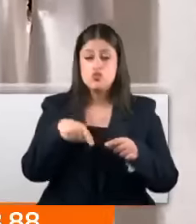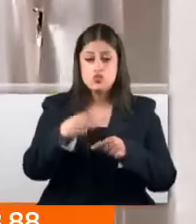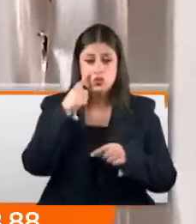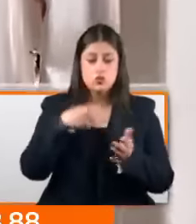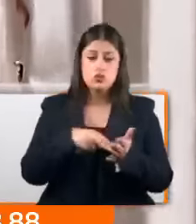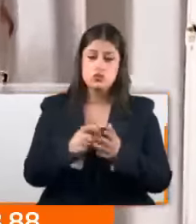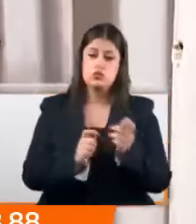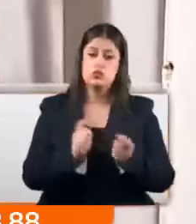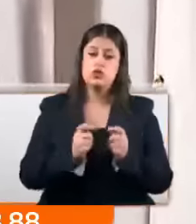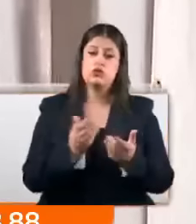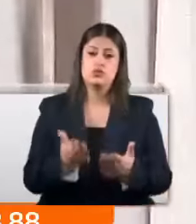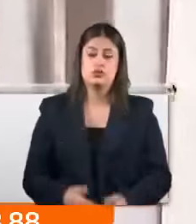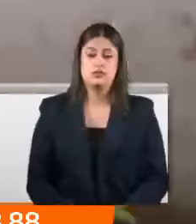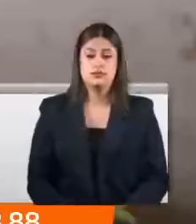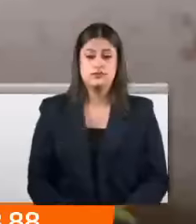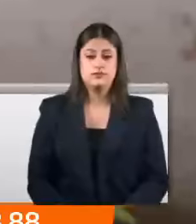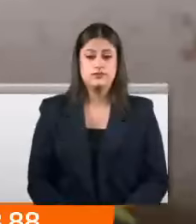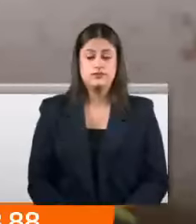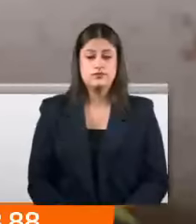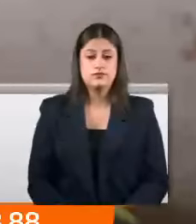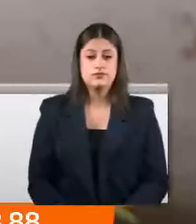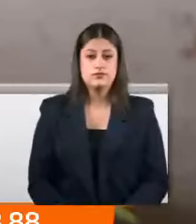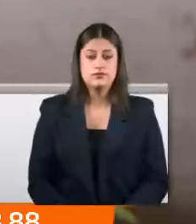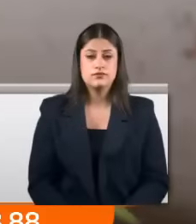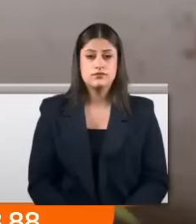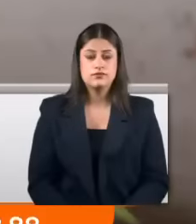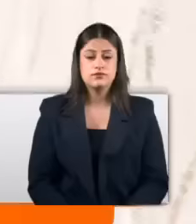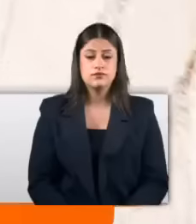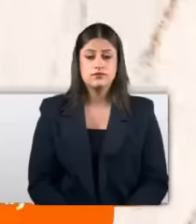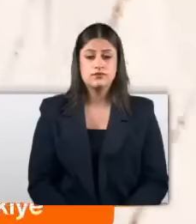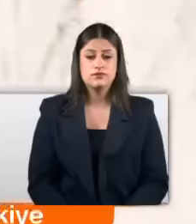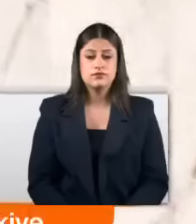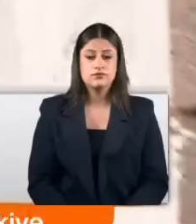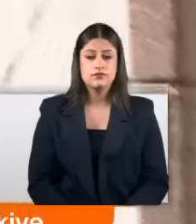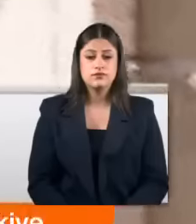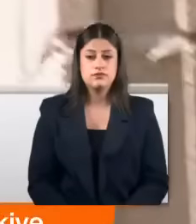yolu kullanamıyorum. Şimdi az evvel gelirken farklı bir yol kullanacaktım. Orayı kapatmışlar.